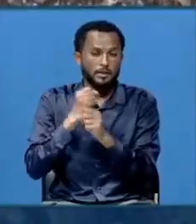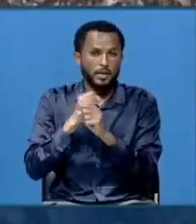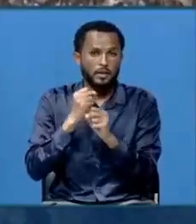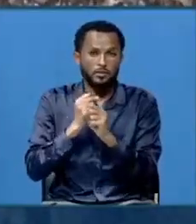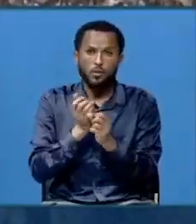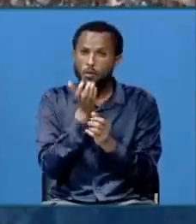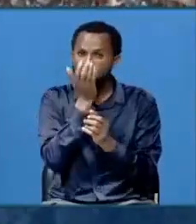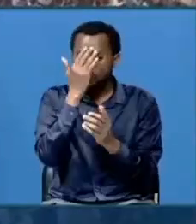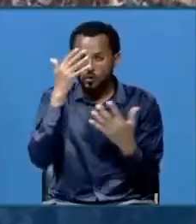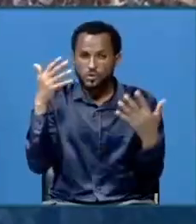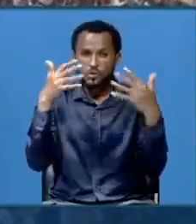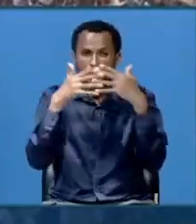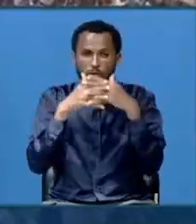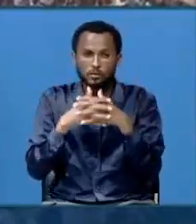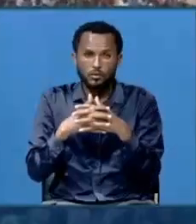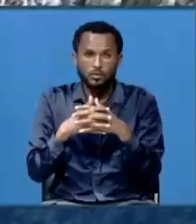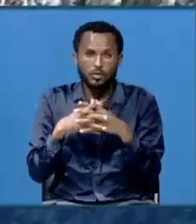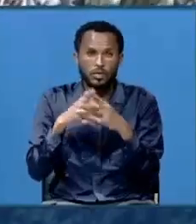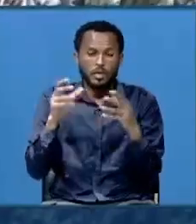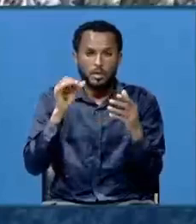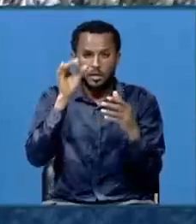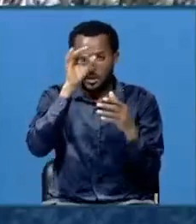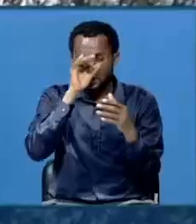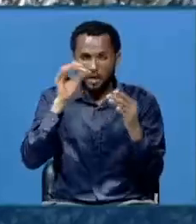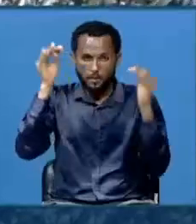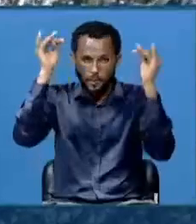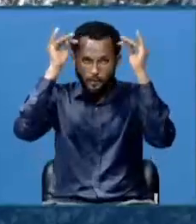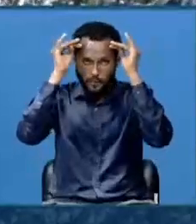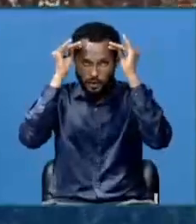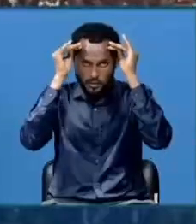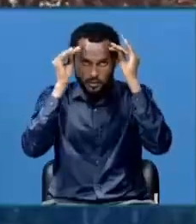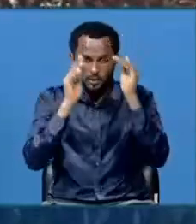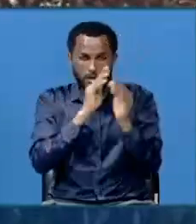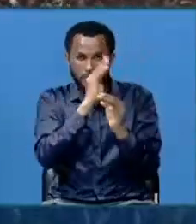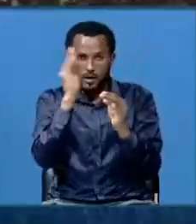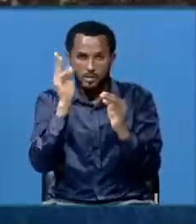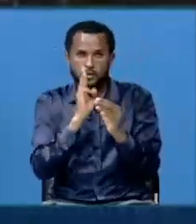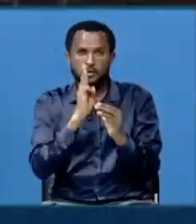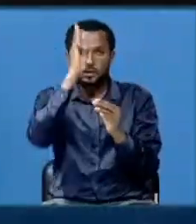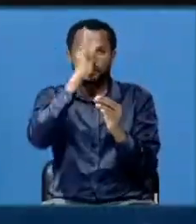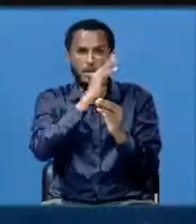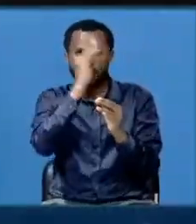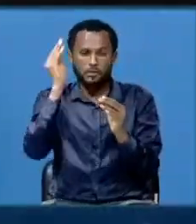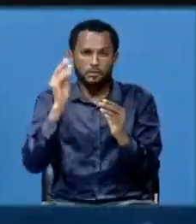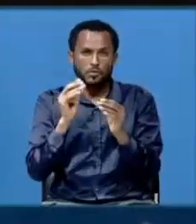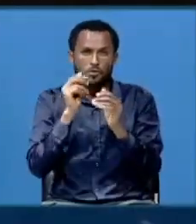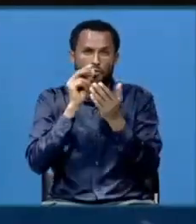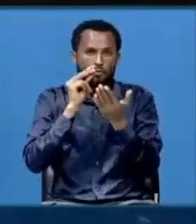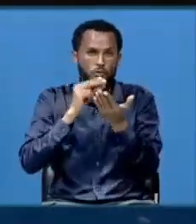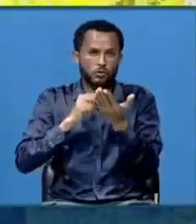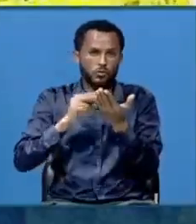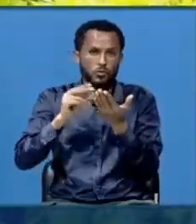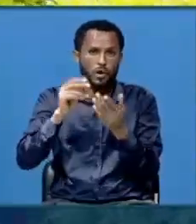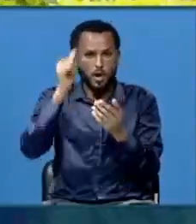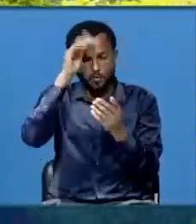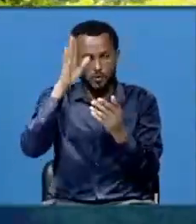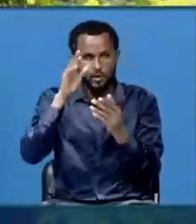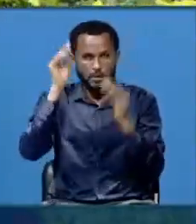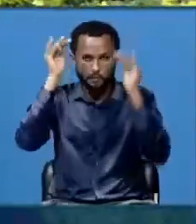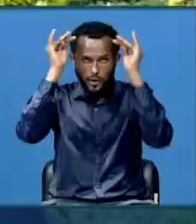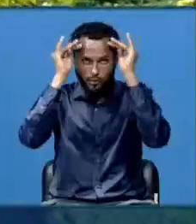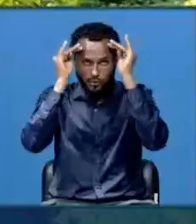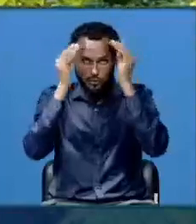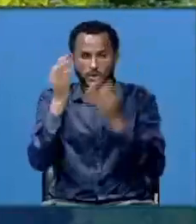ኦርቶዶክስ ተዋህዶን ሊቀ ጳጳስ ኣህጉረ ስብከት ዞባታት ምዕራብን ሰሜን ምዕራብን ትግራይ ብፁእ ኣቡነ ጴጥሮስ ገሊፆም። እቲ ናይ